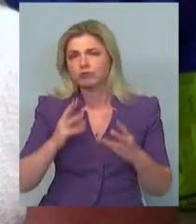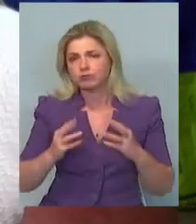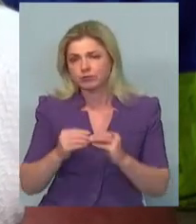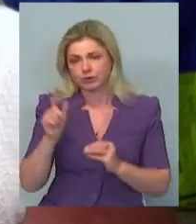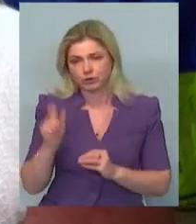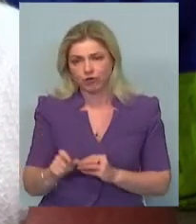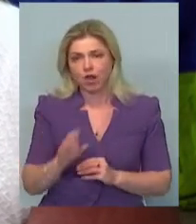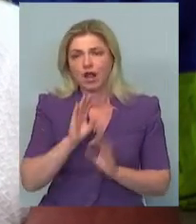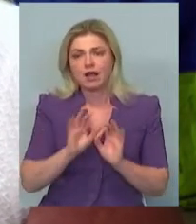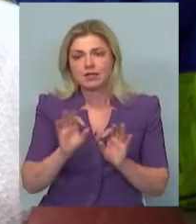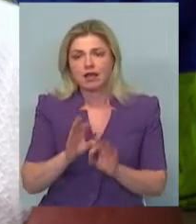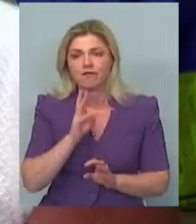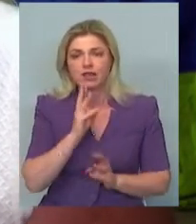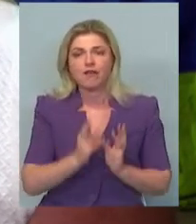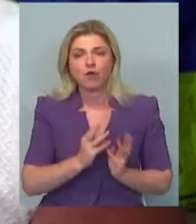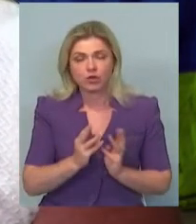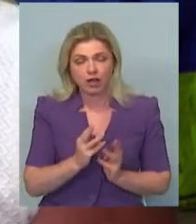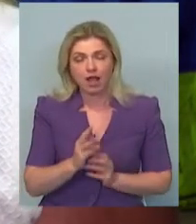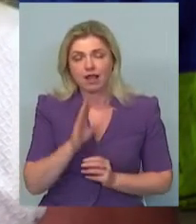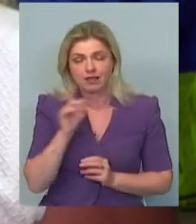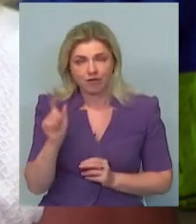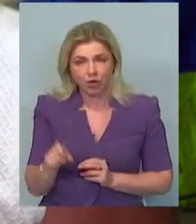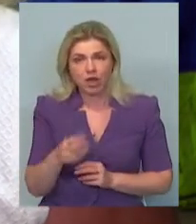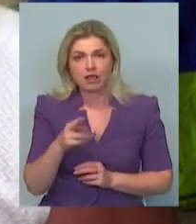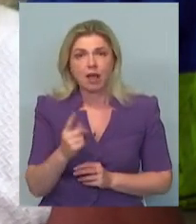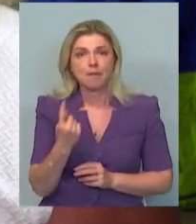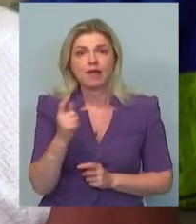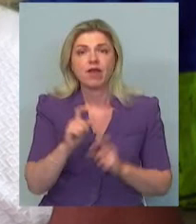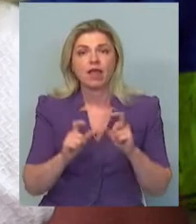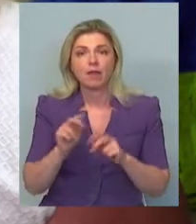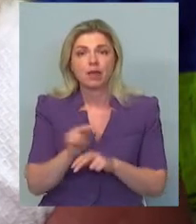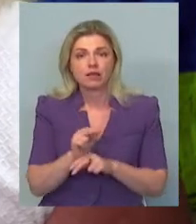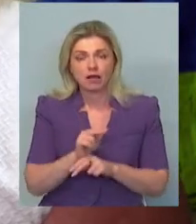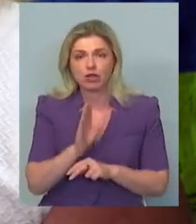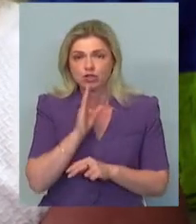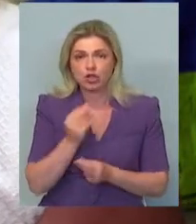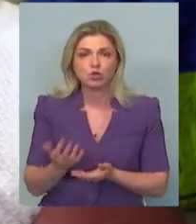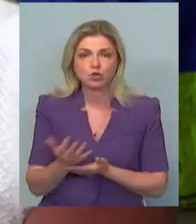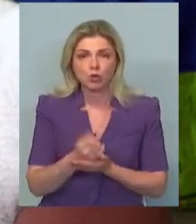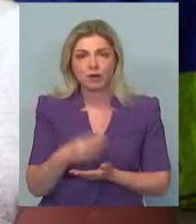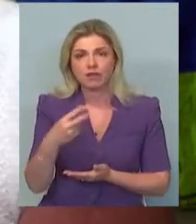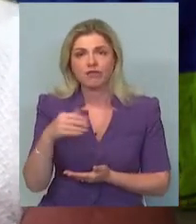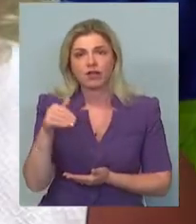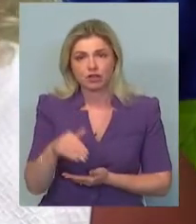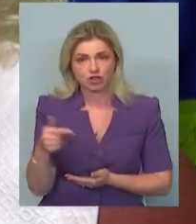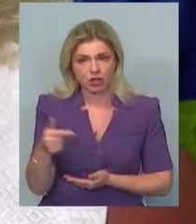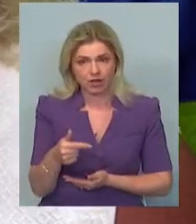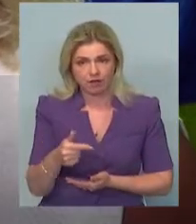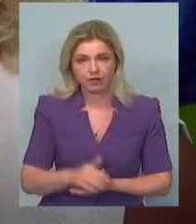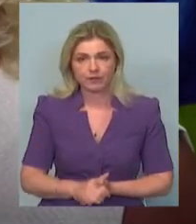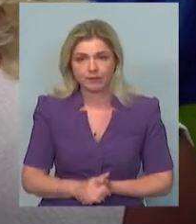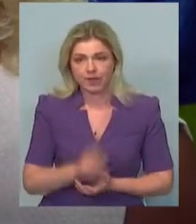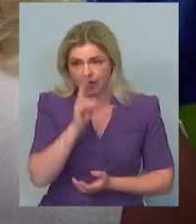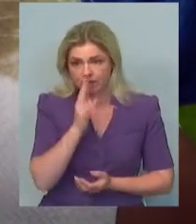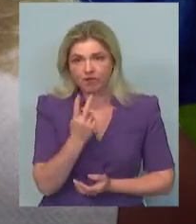розповідає волонтерка Наталя Ємельянцева. Для першої хіміотерапії жінки волонтери зібрали 20 тисяч гривень. Пару місяців тому